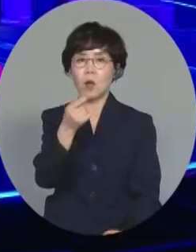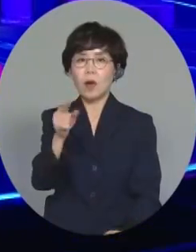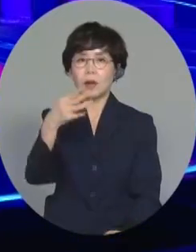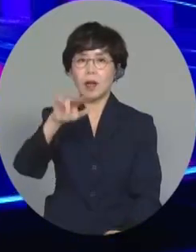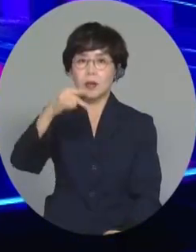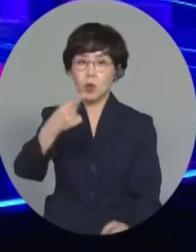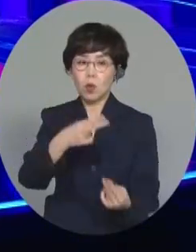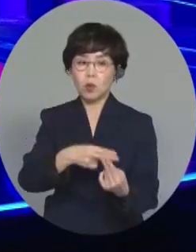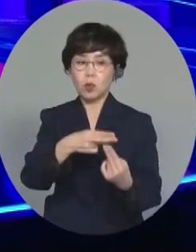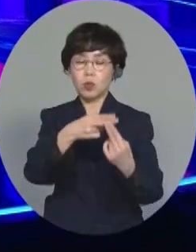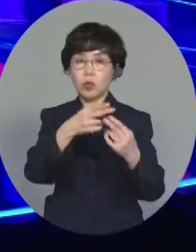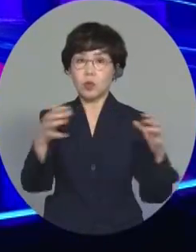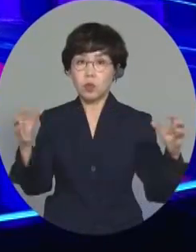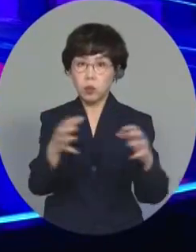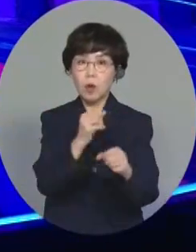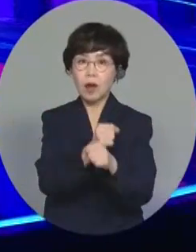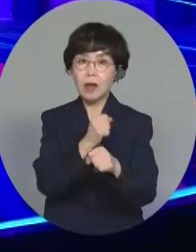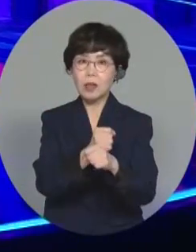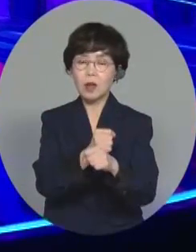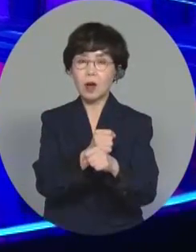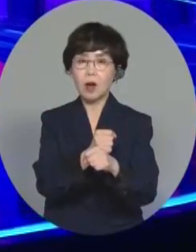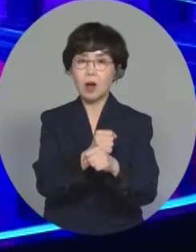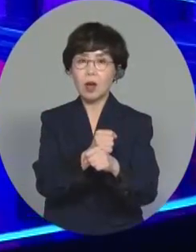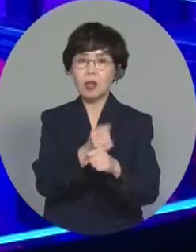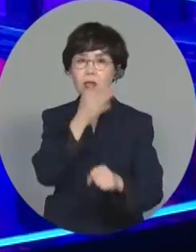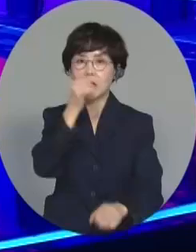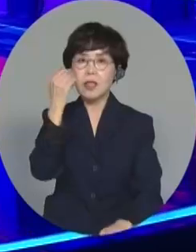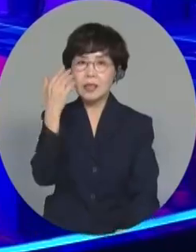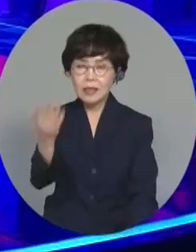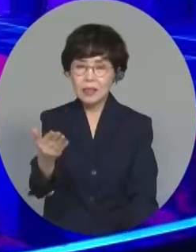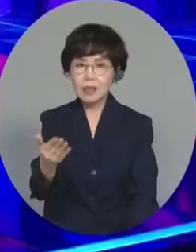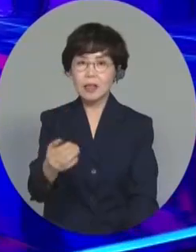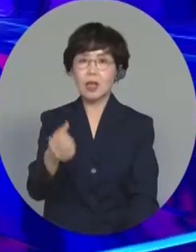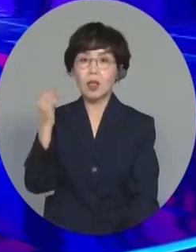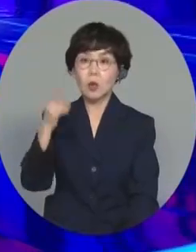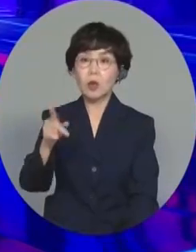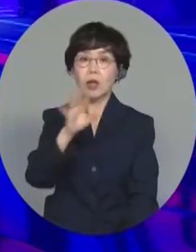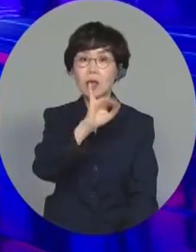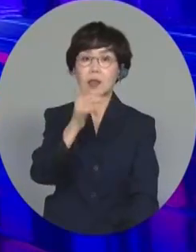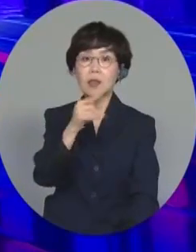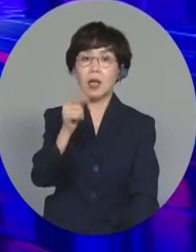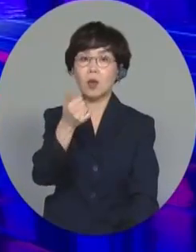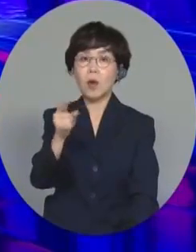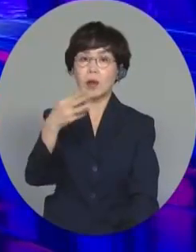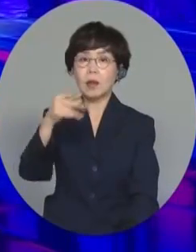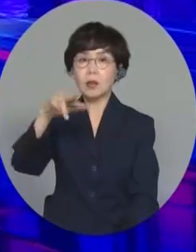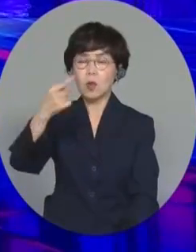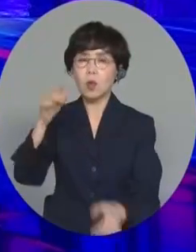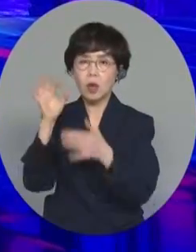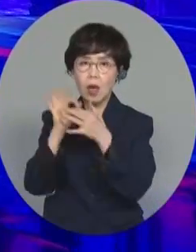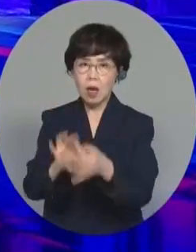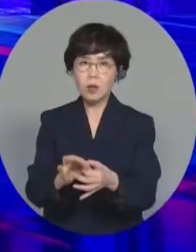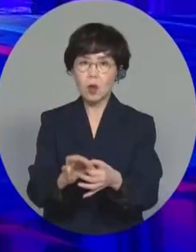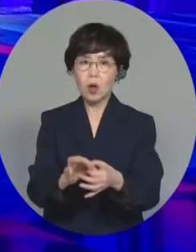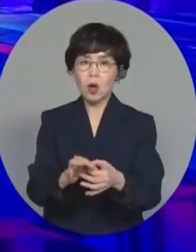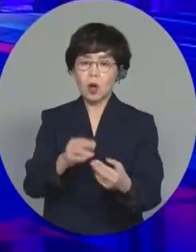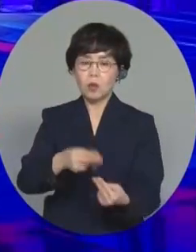펌핑돼서 지하수로 더 들어가는지, 그리고 이 이산화탄소가 계속 펌핑됨에 따라서